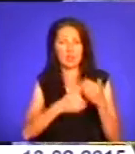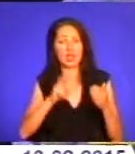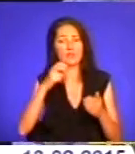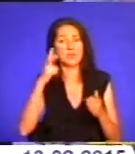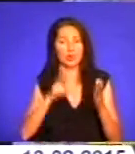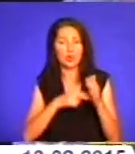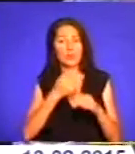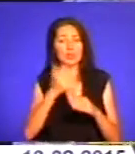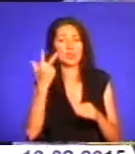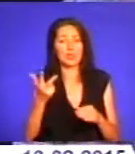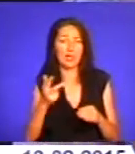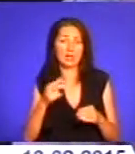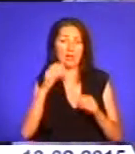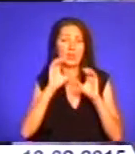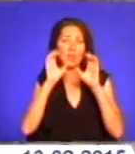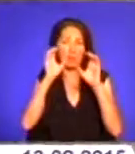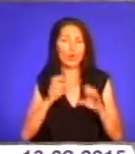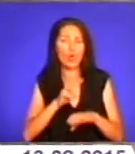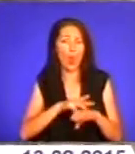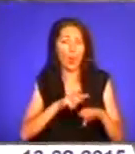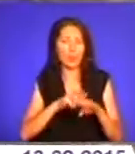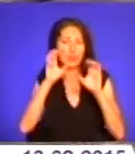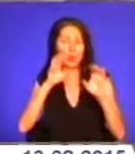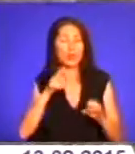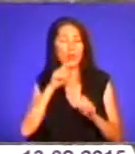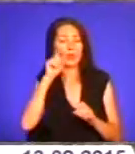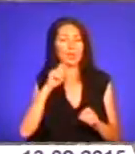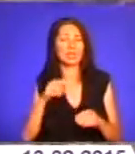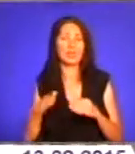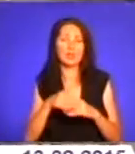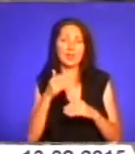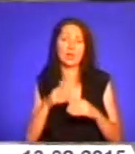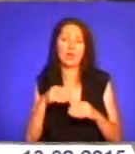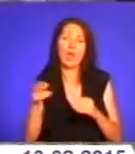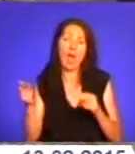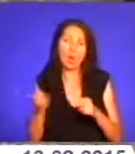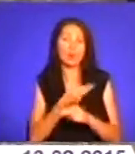369 Кримінального кодексу України, санкція статті якої передбачає позбавлення